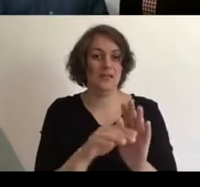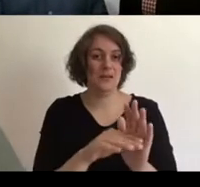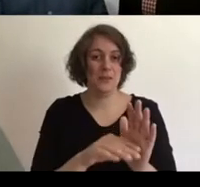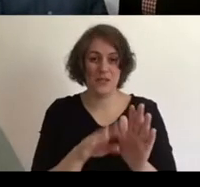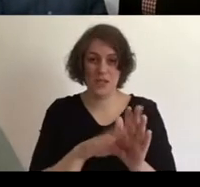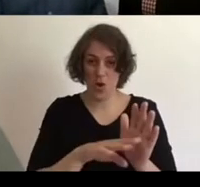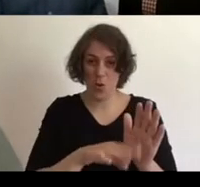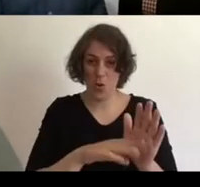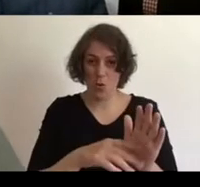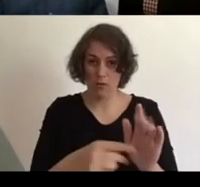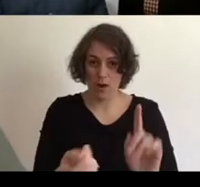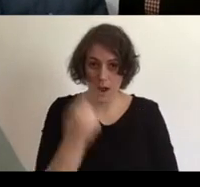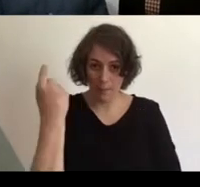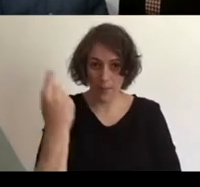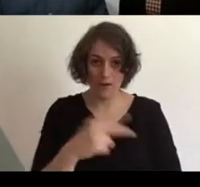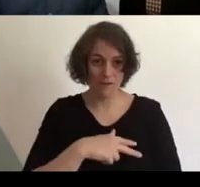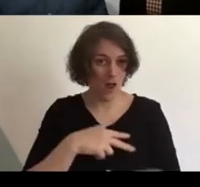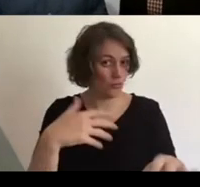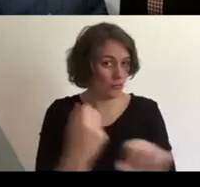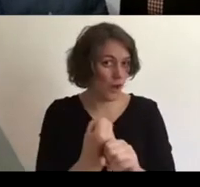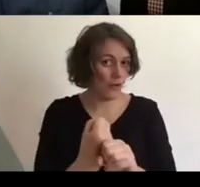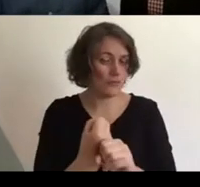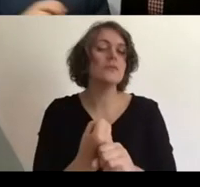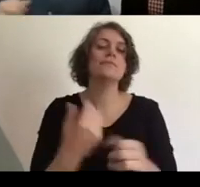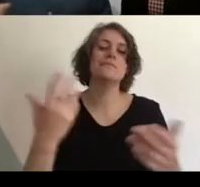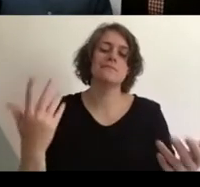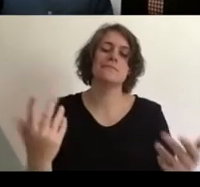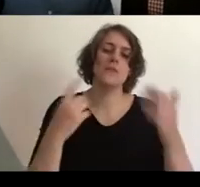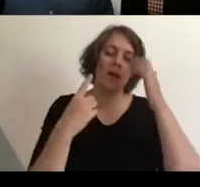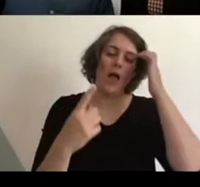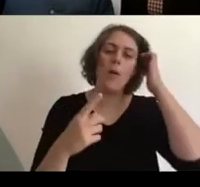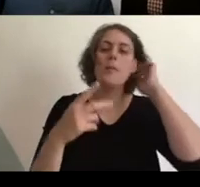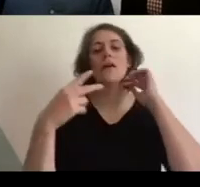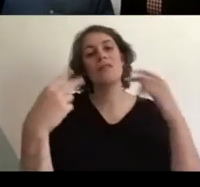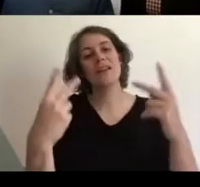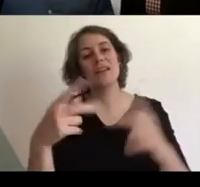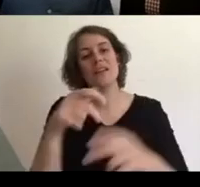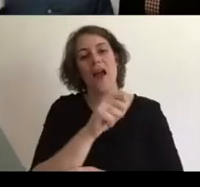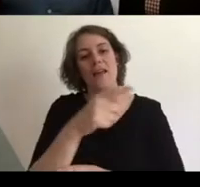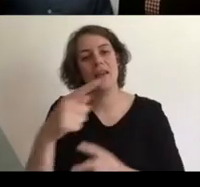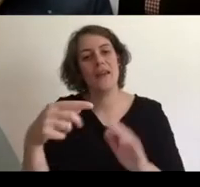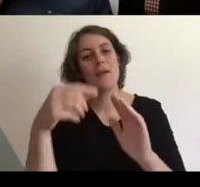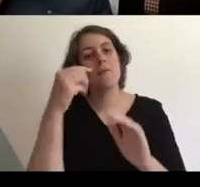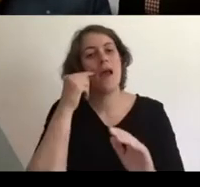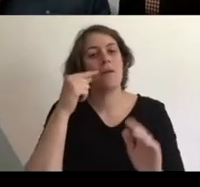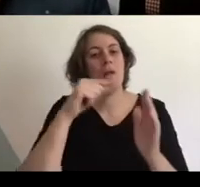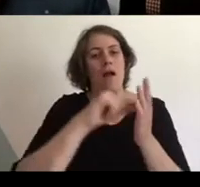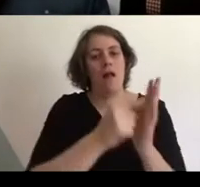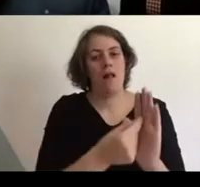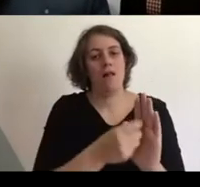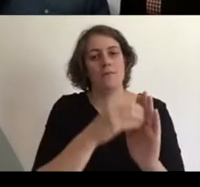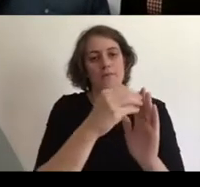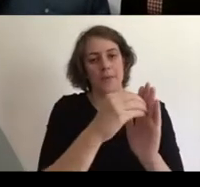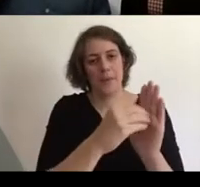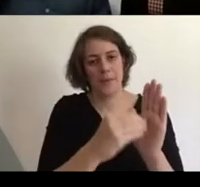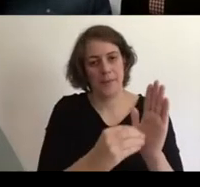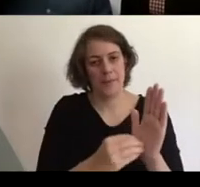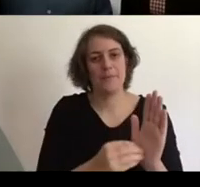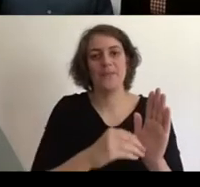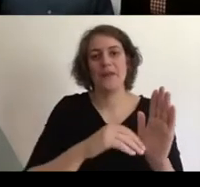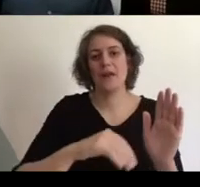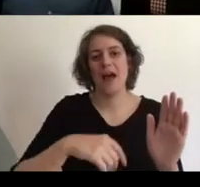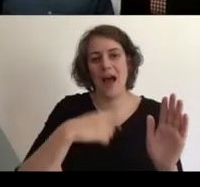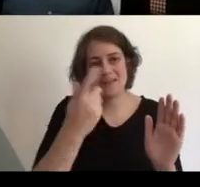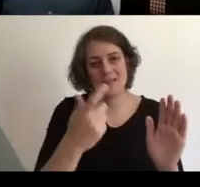AGG geschützt sind? Ja, mein Auftrag im Rahmen des Projektes ist zum einen eben